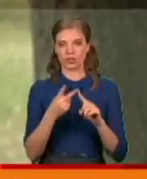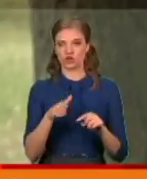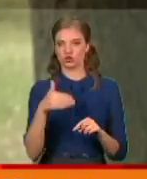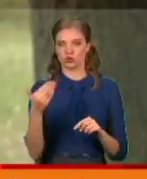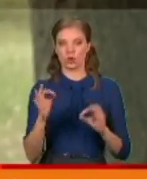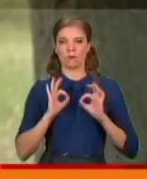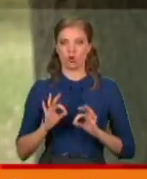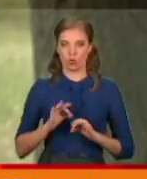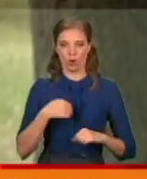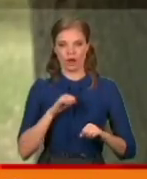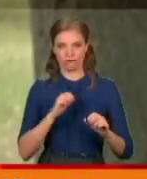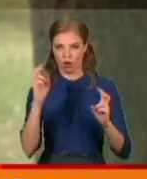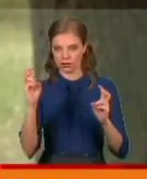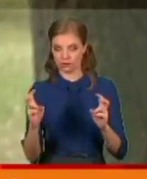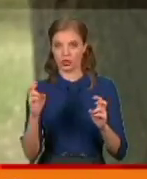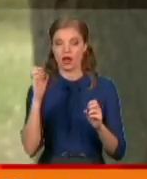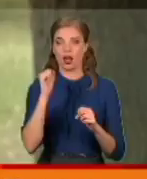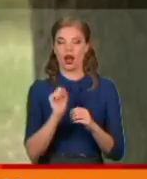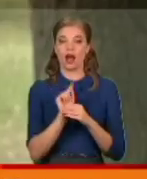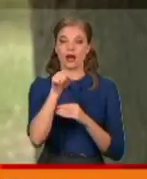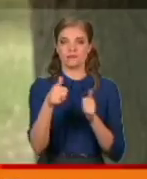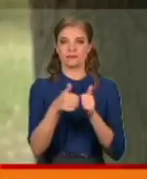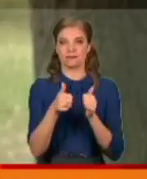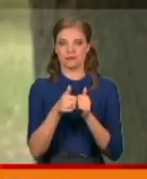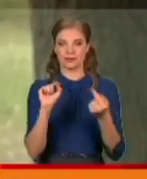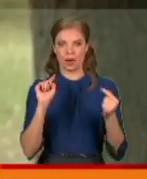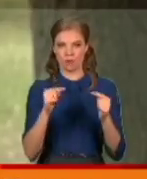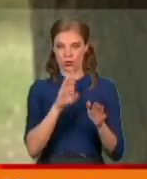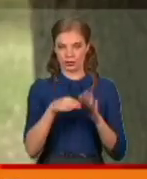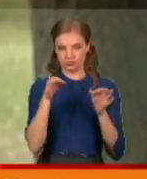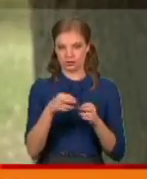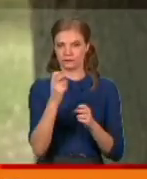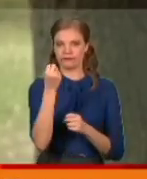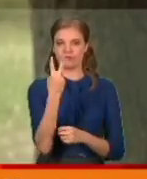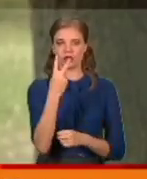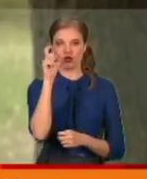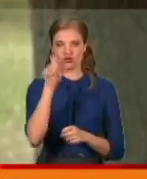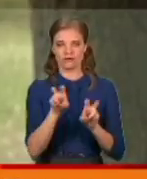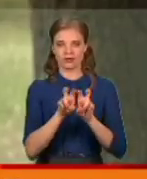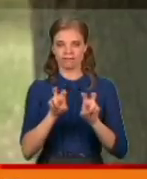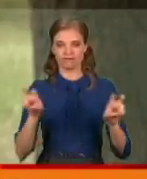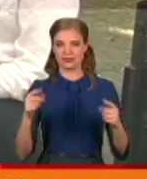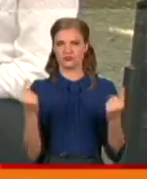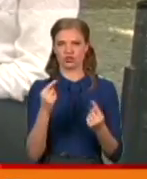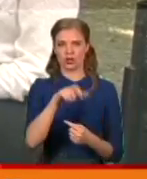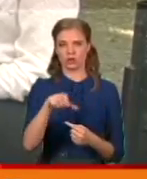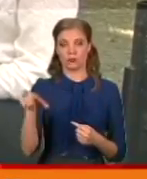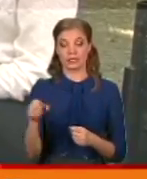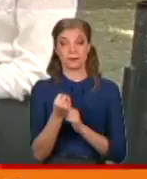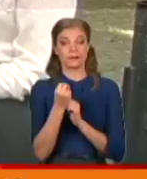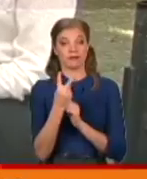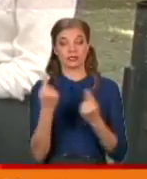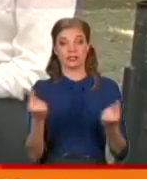сторони прокурор і адвокат, а напроти підсудного сиділо би 12 звичайних громадян.